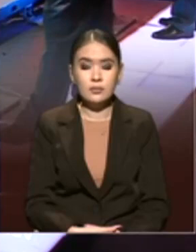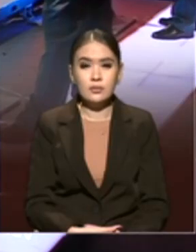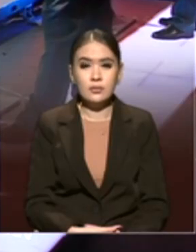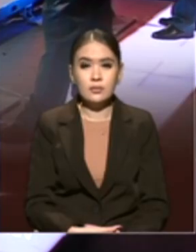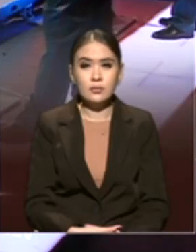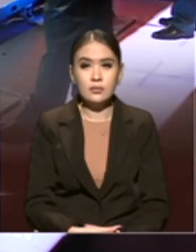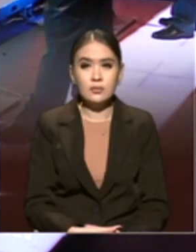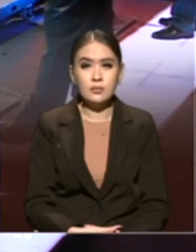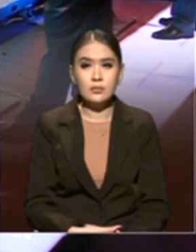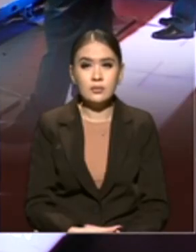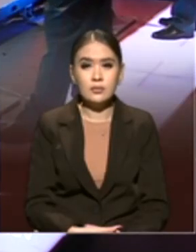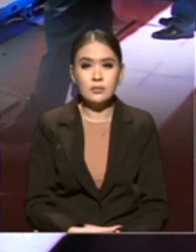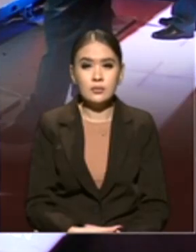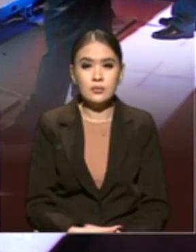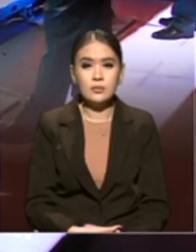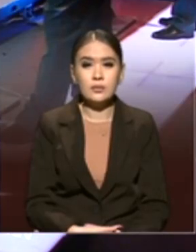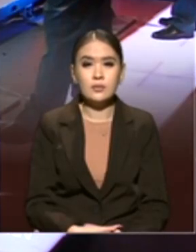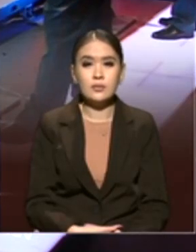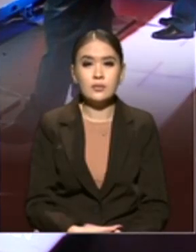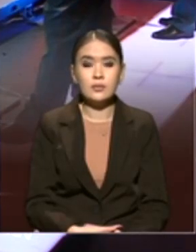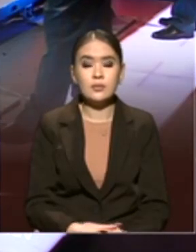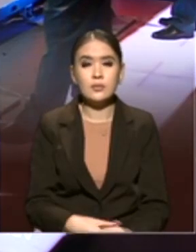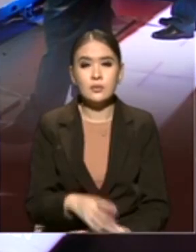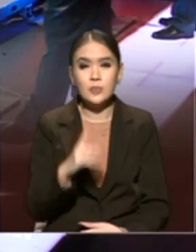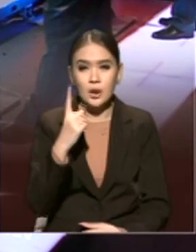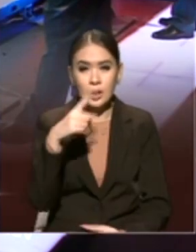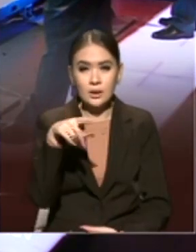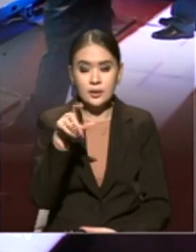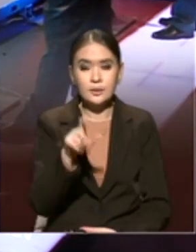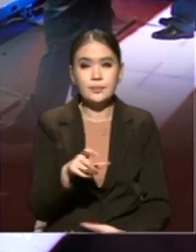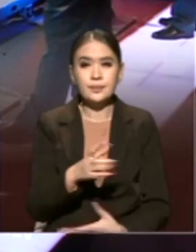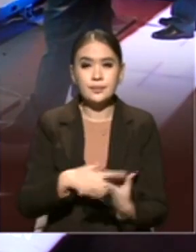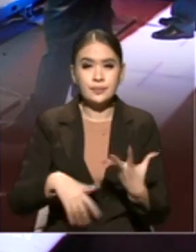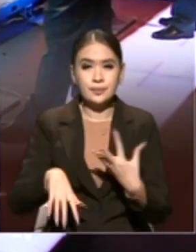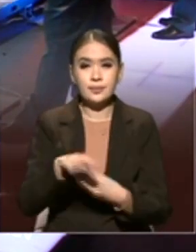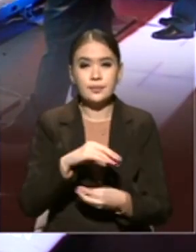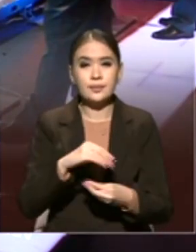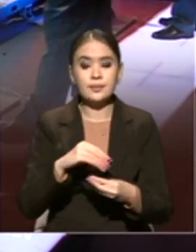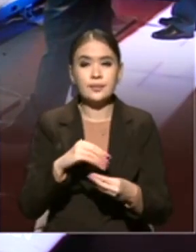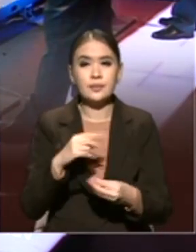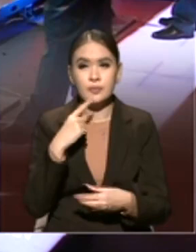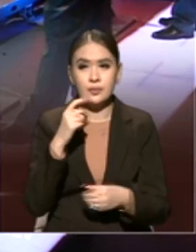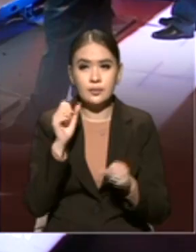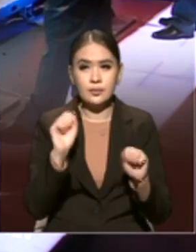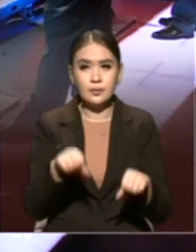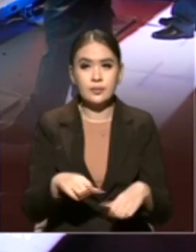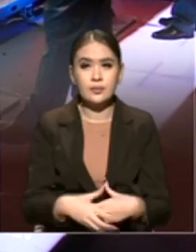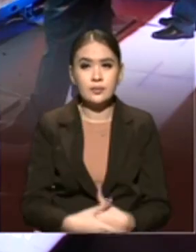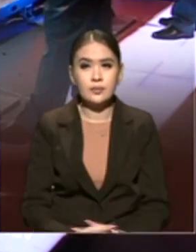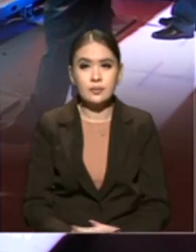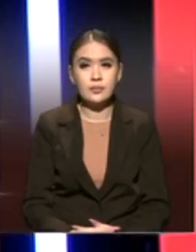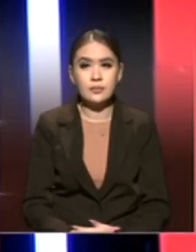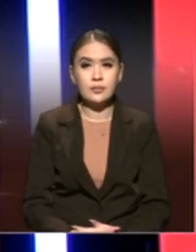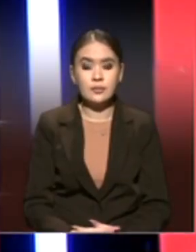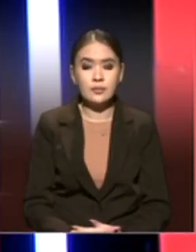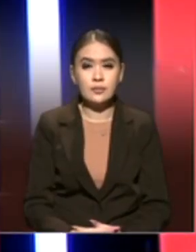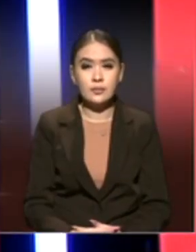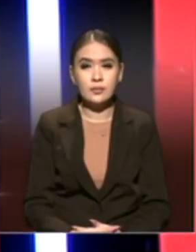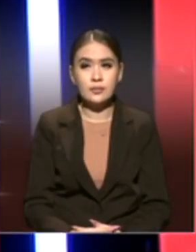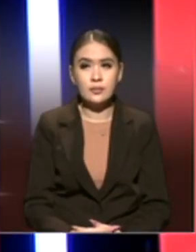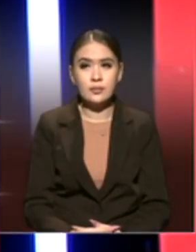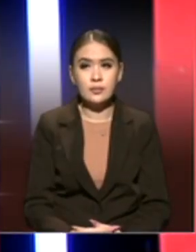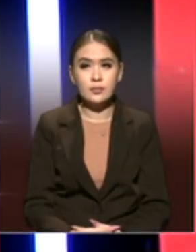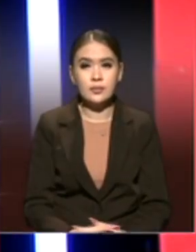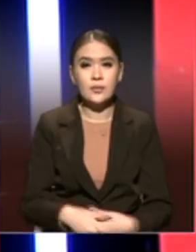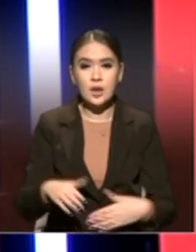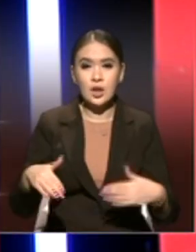Қараңыз. Неге бір ақ адам сөйлеп тұр? Қалғандарыңыз қайдасыздар? Мен толықтырып айтып кетейін, мысалға полковник тұр, ұлттық университет, депутат мырза. Енді бұл жаңа да